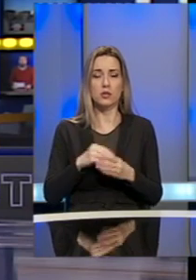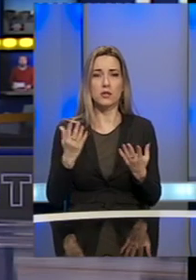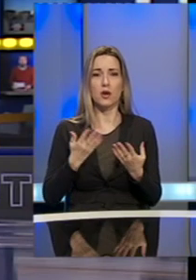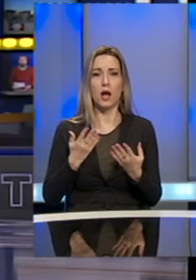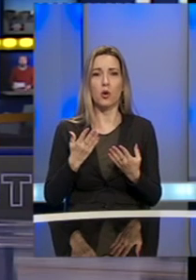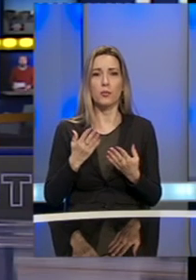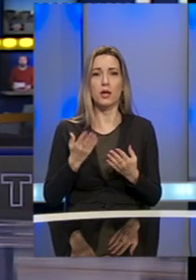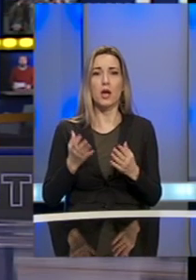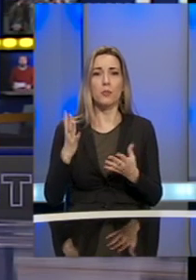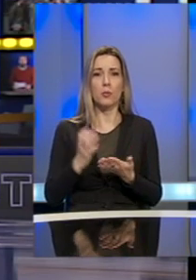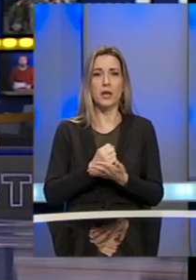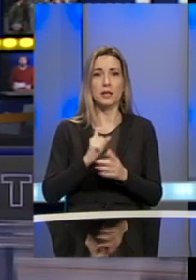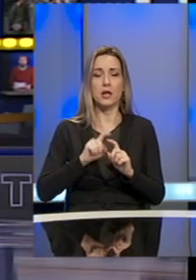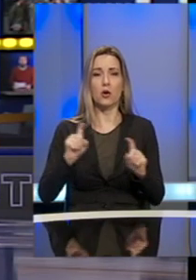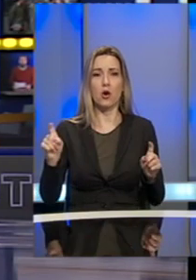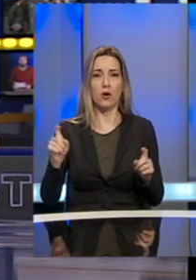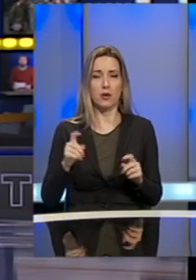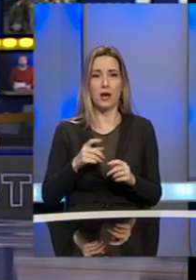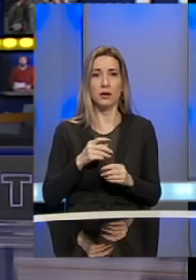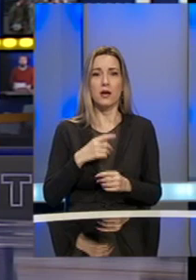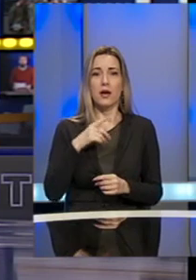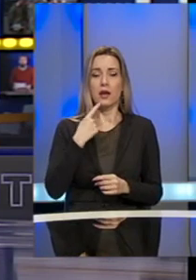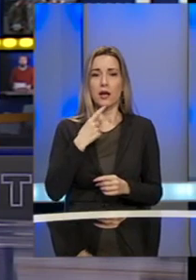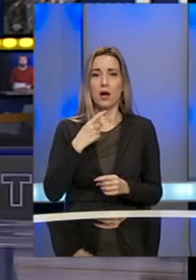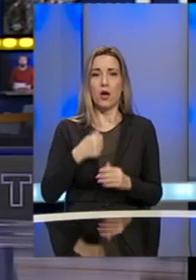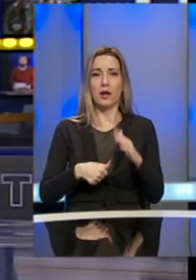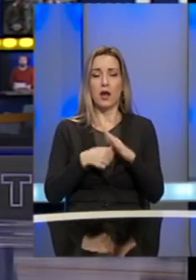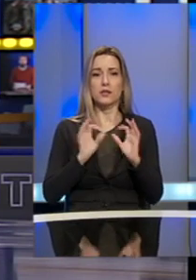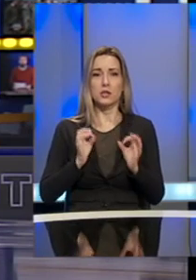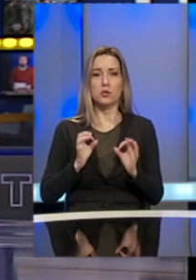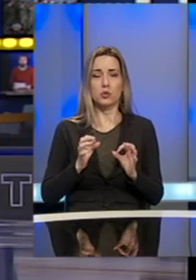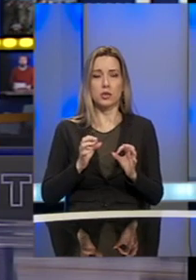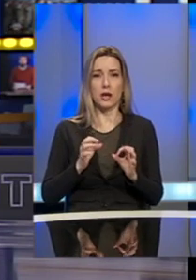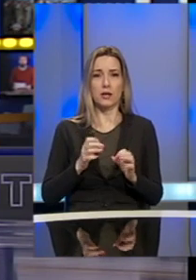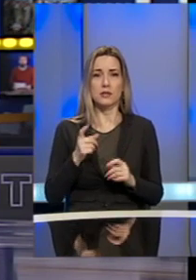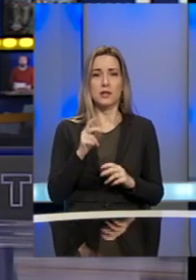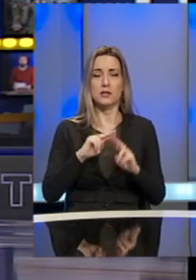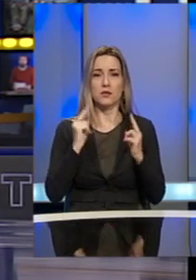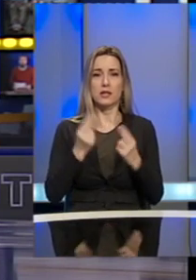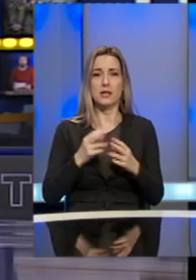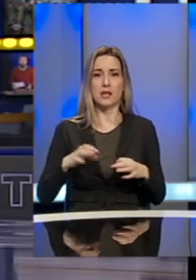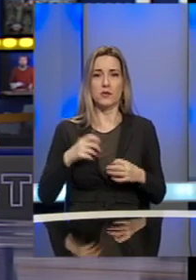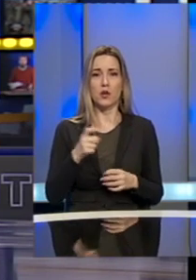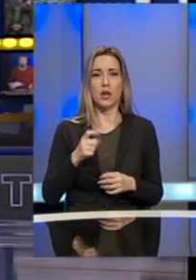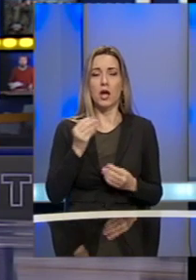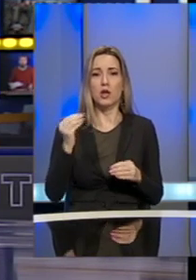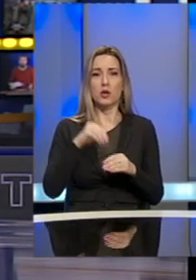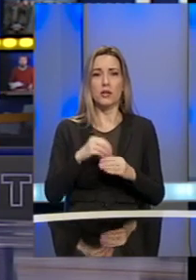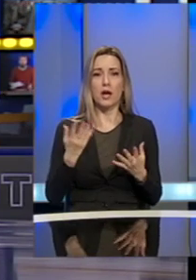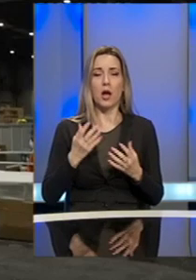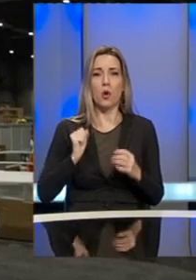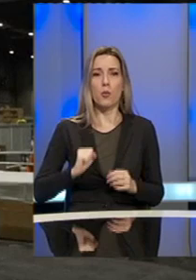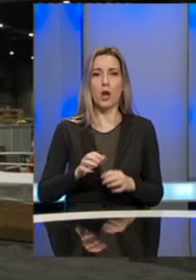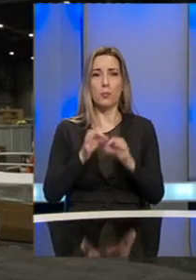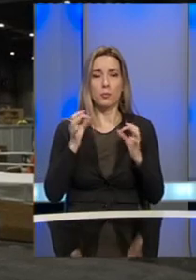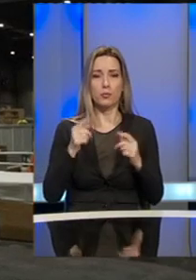bi pobijedile koronavirus, kazao je glavni stručnjak za hitne slučajeve Svjetske zdravstvene organizacije. Dodao je kako moraju postojati